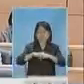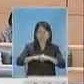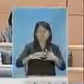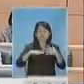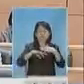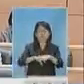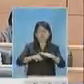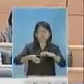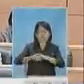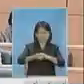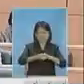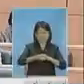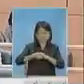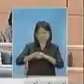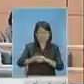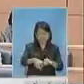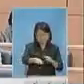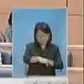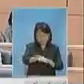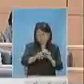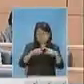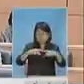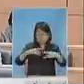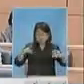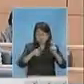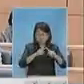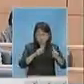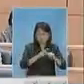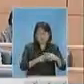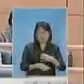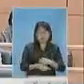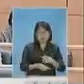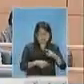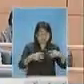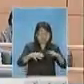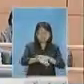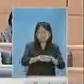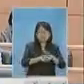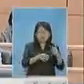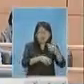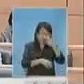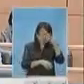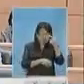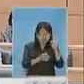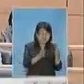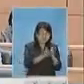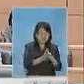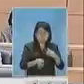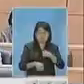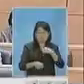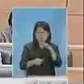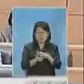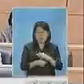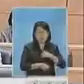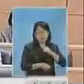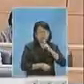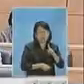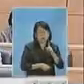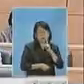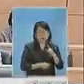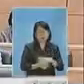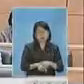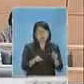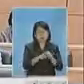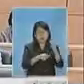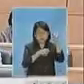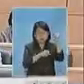น้องร่วมต่อสู้กับเมนเดลเขาไม่พอใจนะครับเค้าต่อต้านนะฮะเค้าวิพากษ์วิจารณ์นะครับ